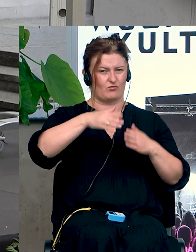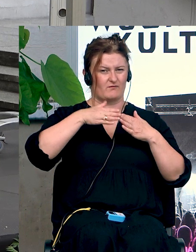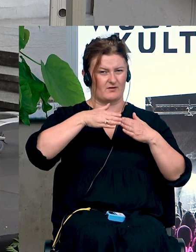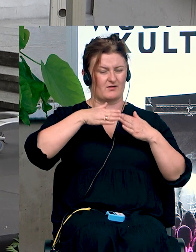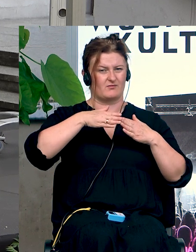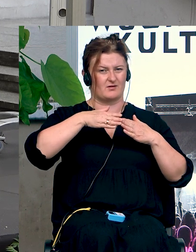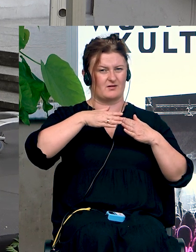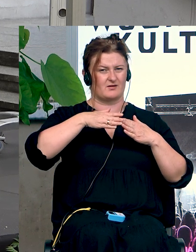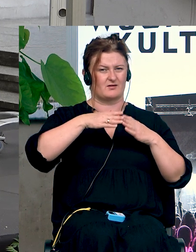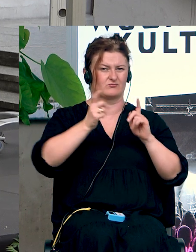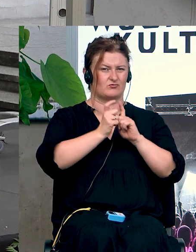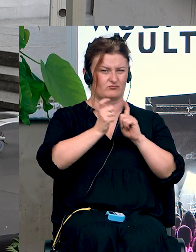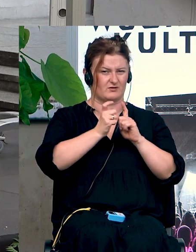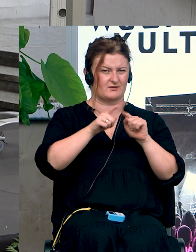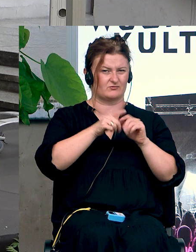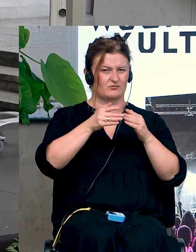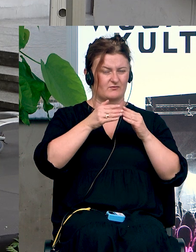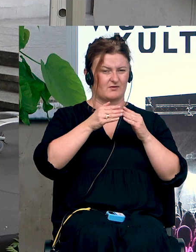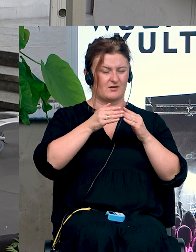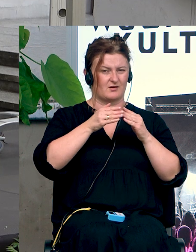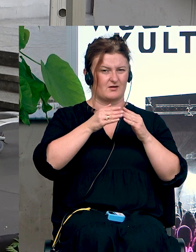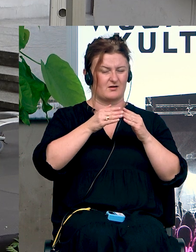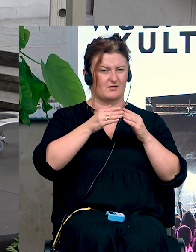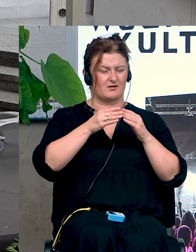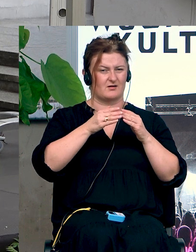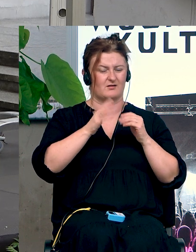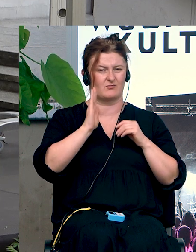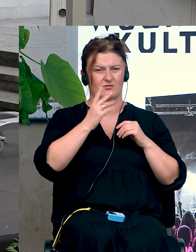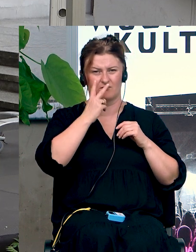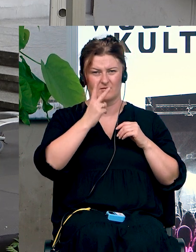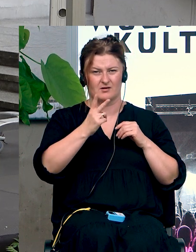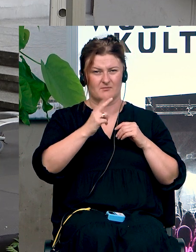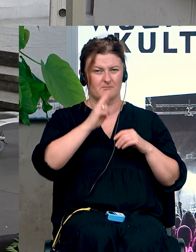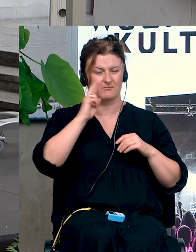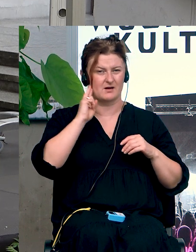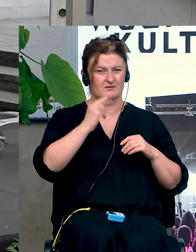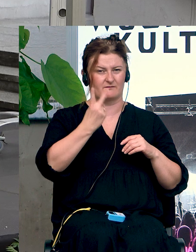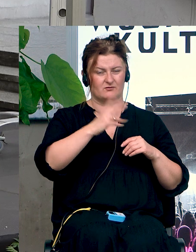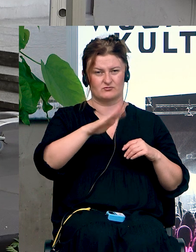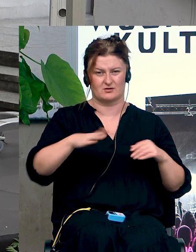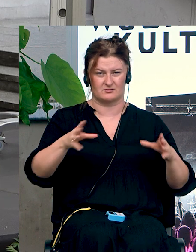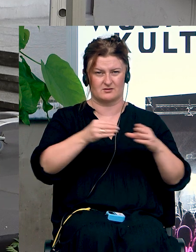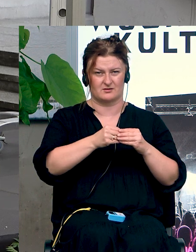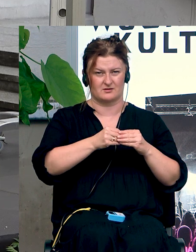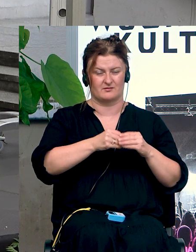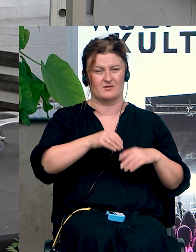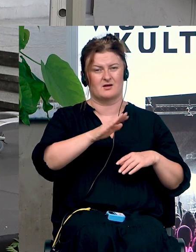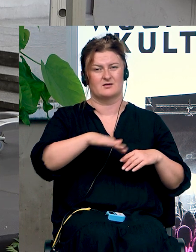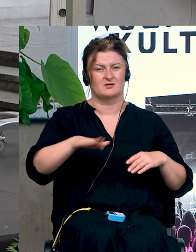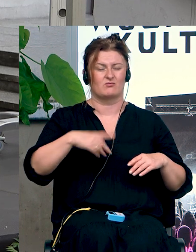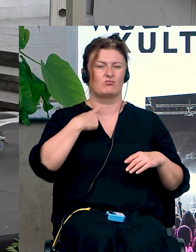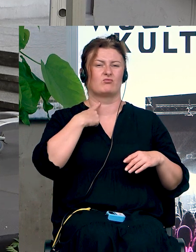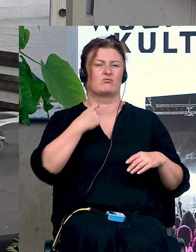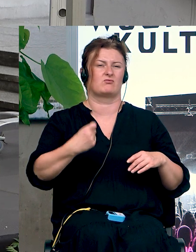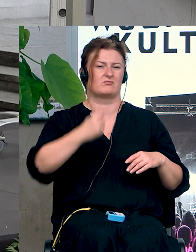ukrywali się tam też jej sąsiedzi. Okazało się, że tam jest matka z dwójką dzieci. No i te dzieci nudziły